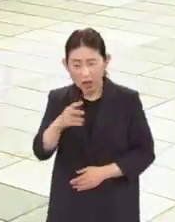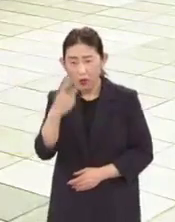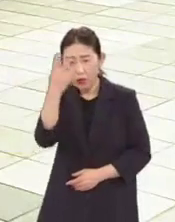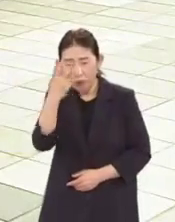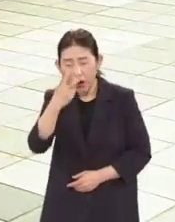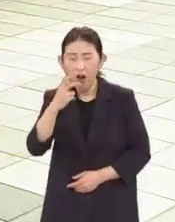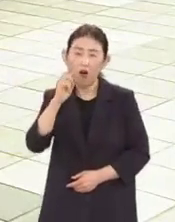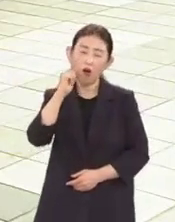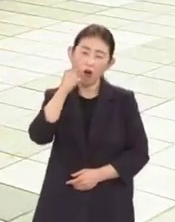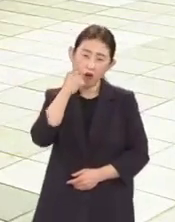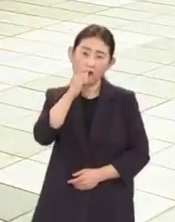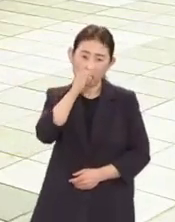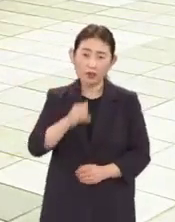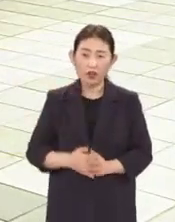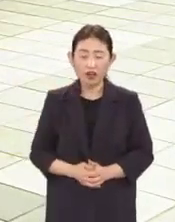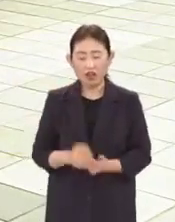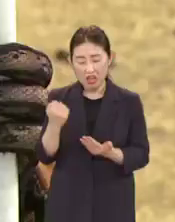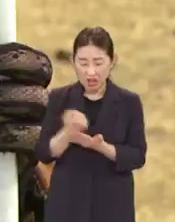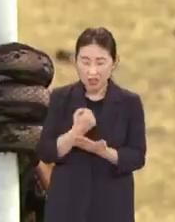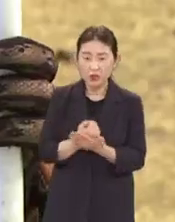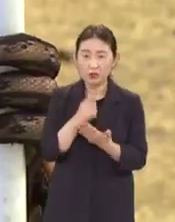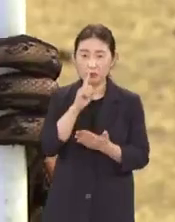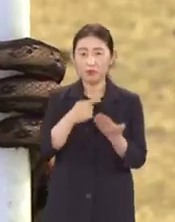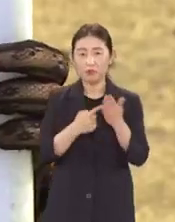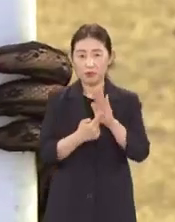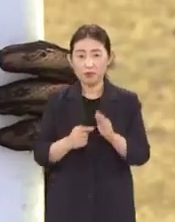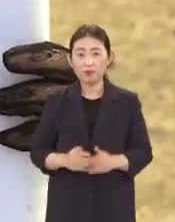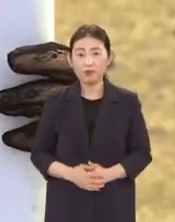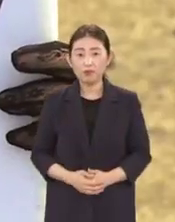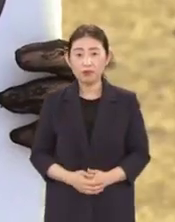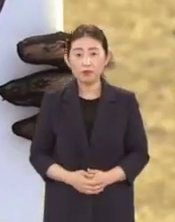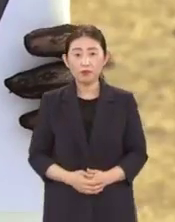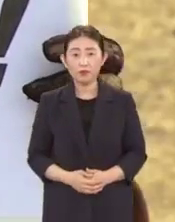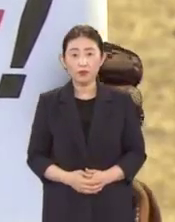일일이 제어하기 어렵다며 아쉬움을 나타냈습니다